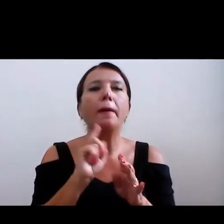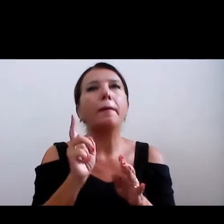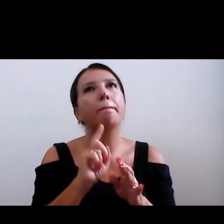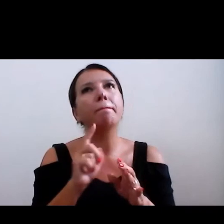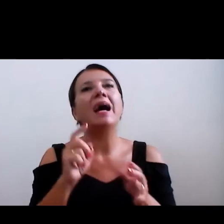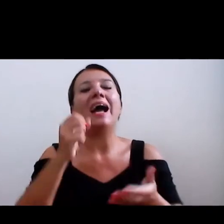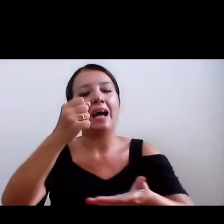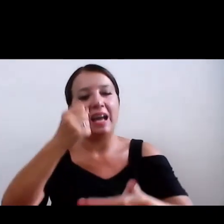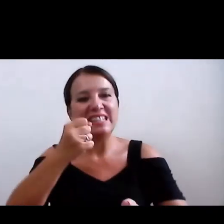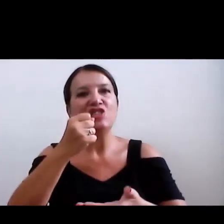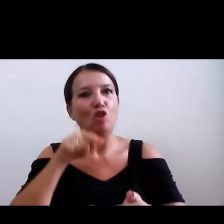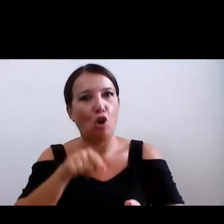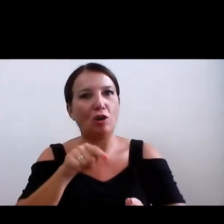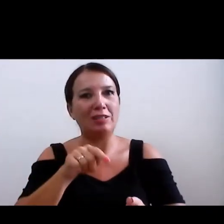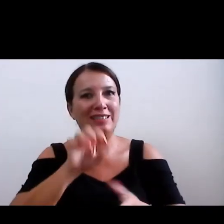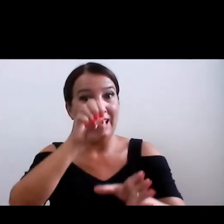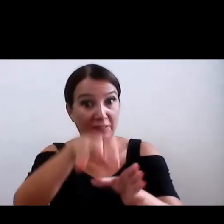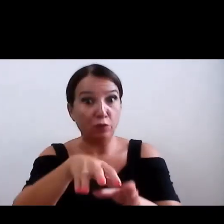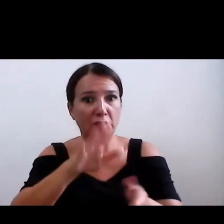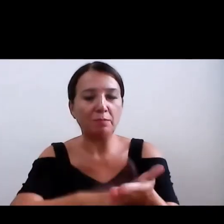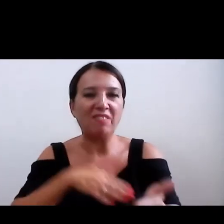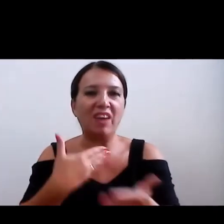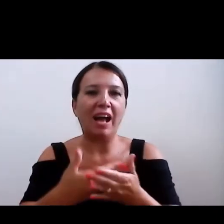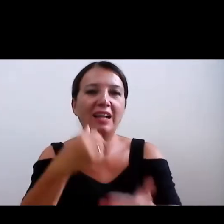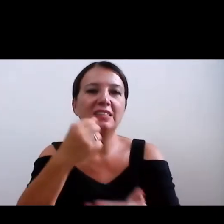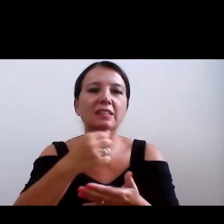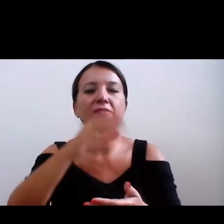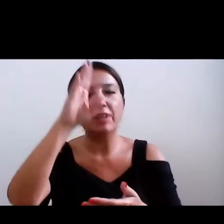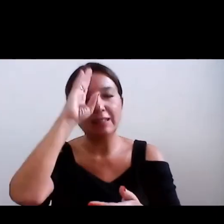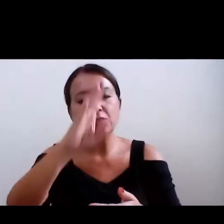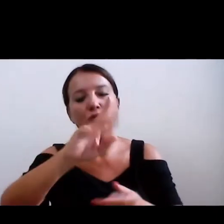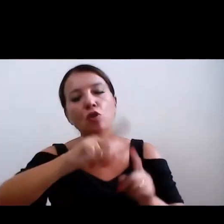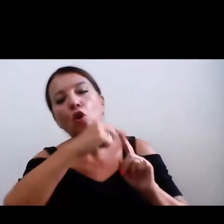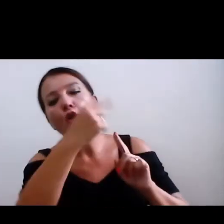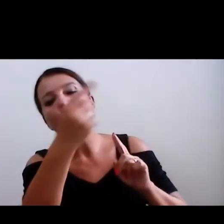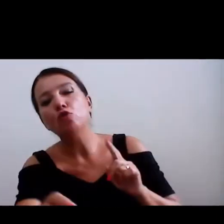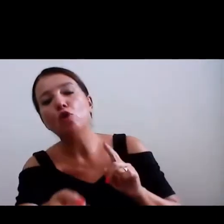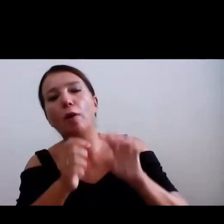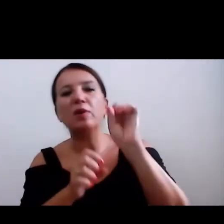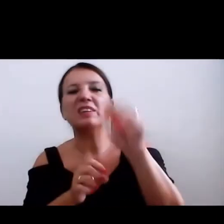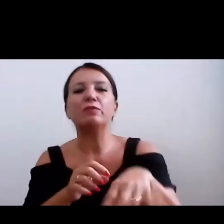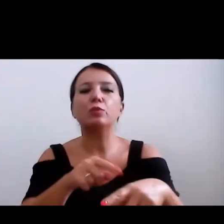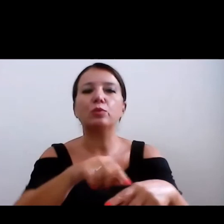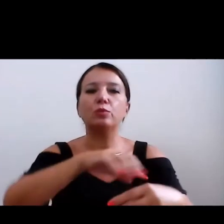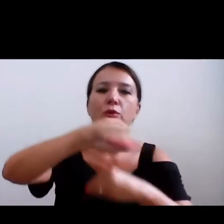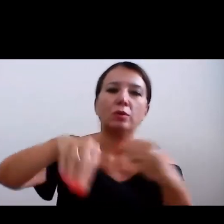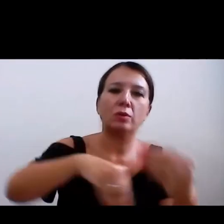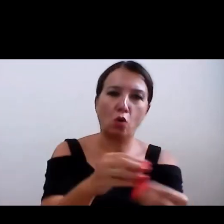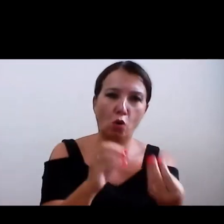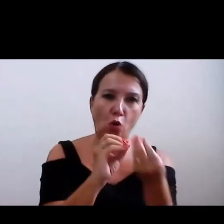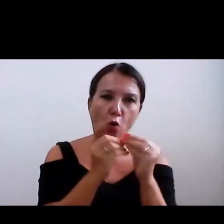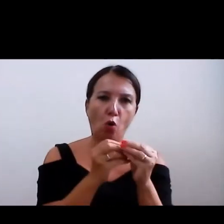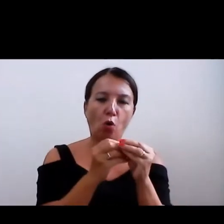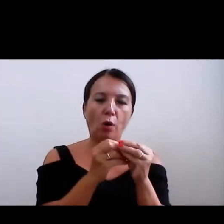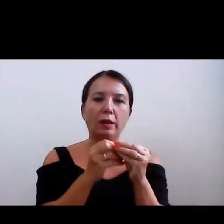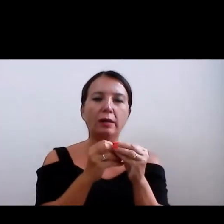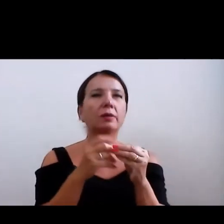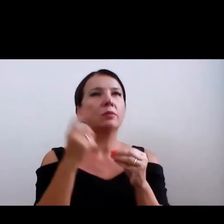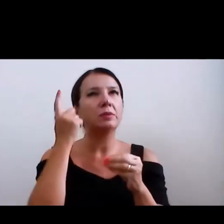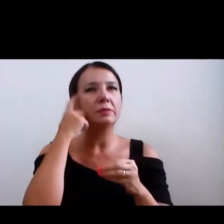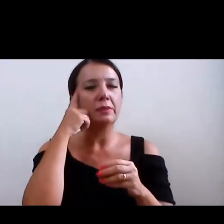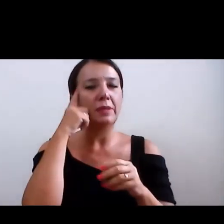risorsa, fare attenzione anche a quello che viene dopo il conferimento, quindi diciamo, maturare